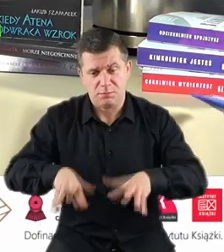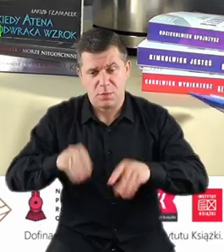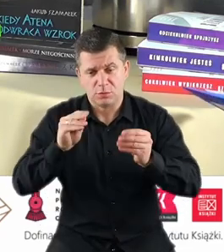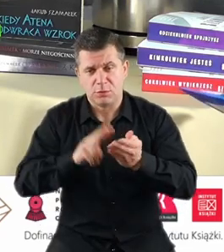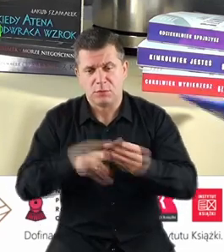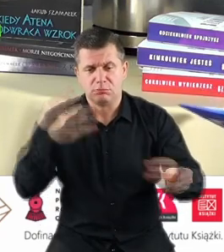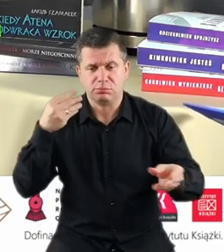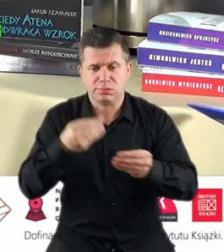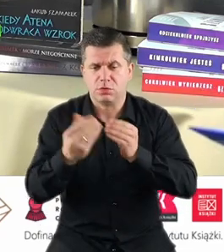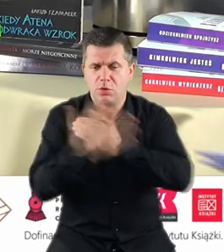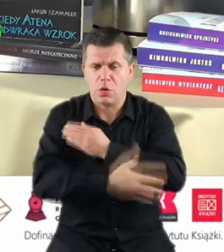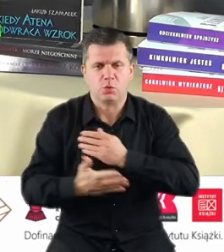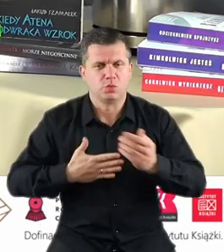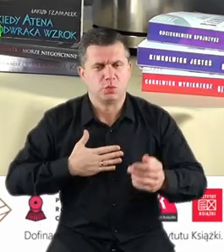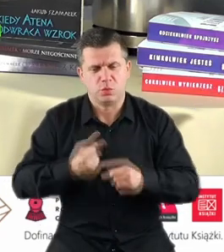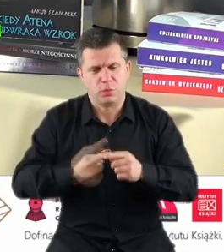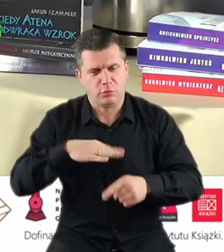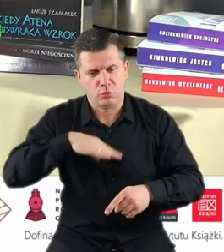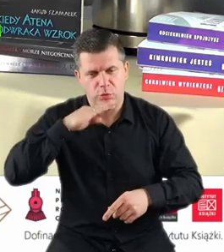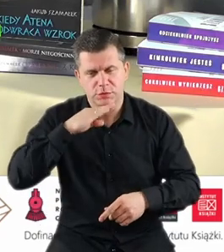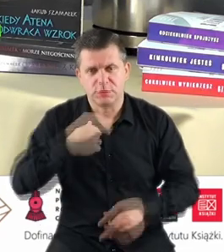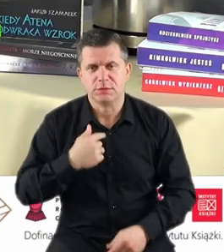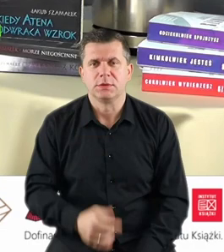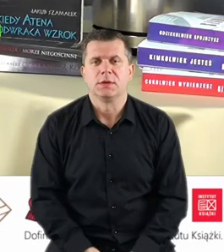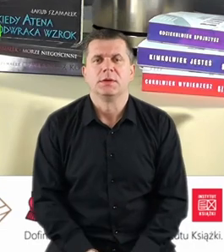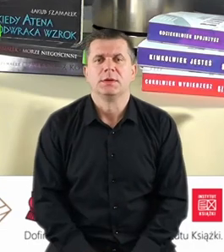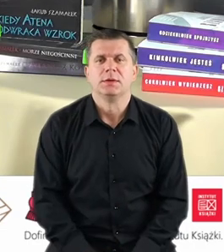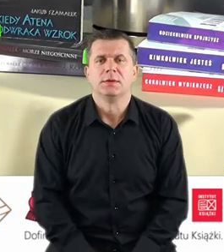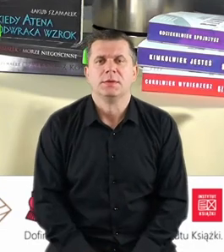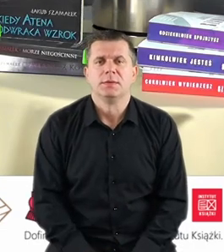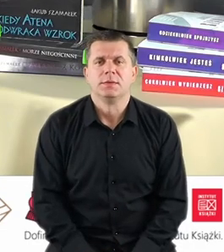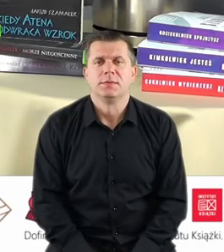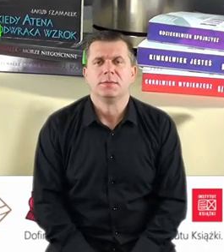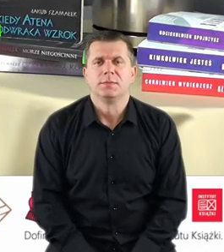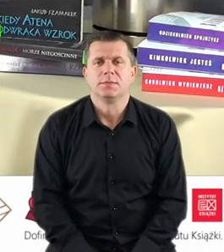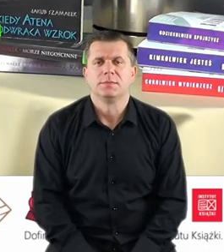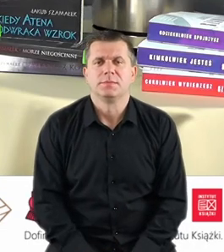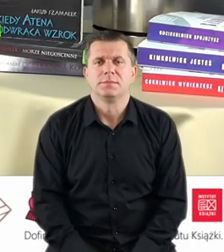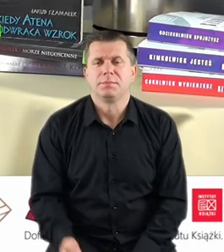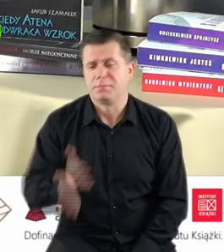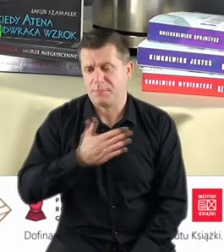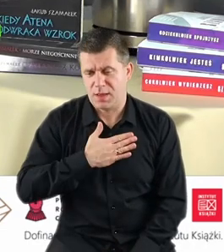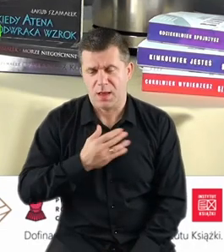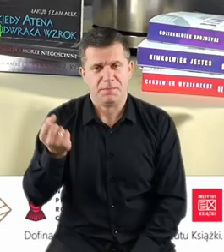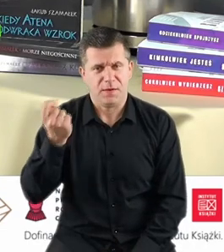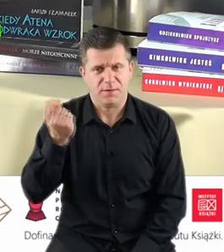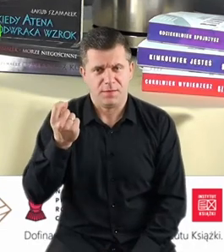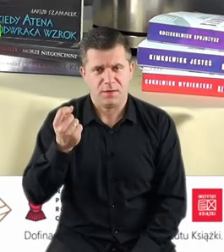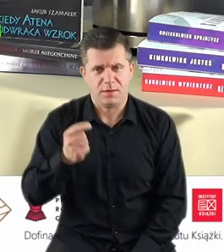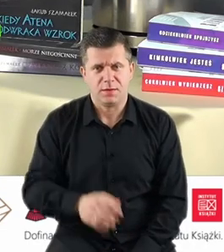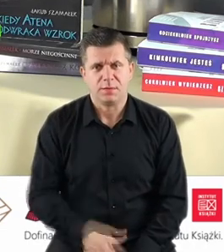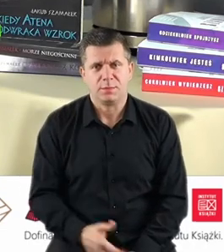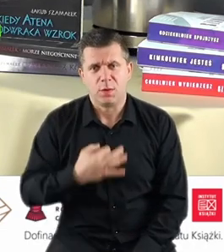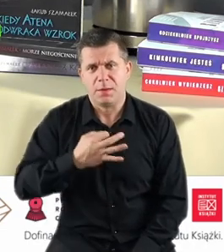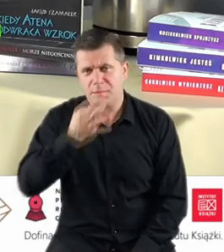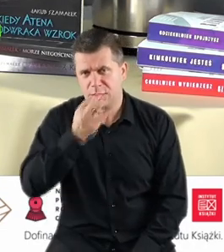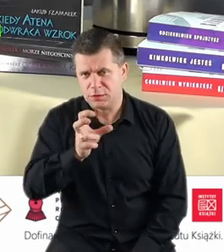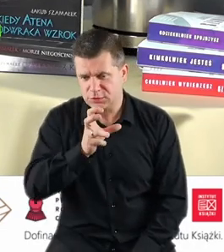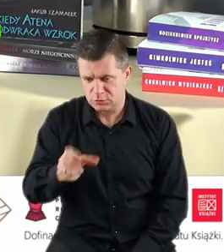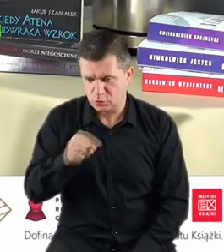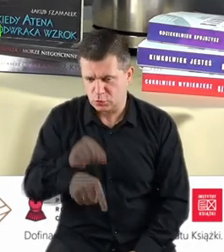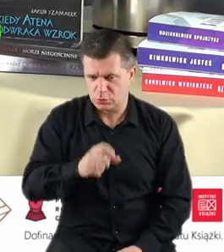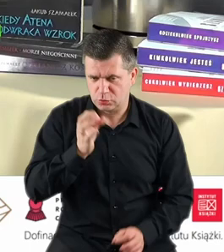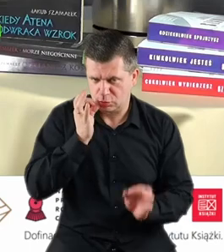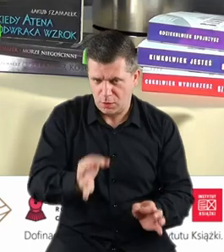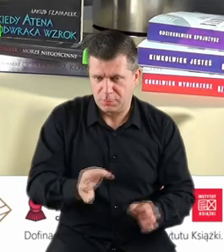już pod koniec miałem bardzo dość. I też no, miałem takie momenty, kiedy sobie zadawałem pytanie, czy to jest aby to, co